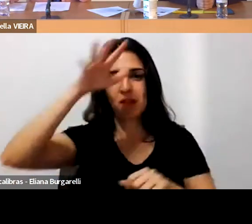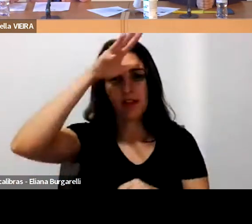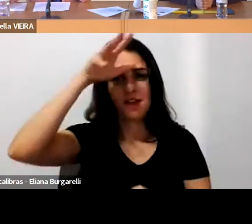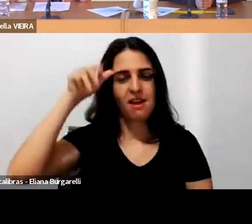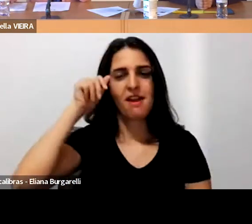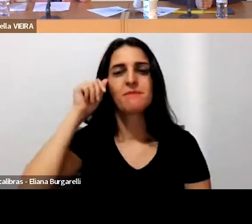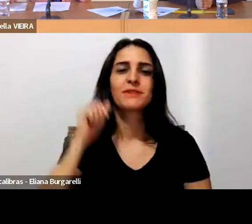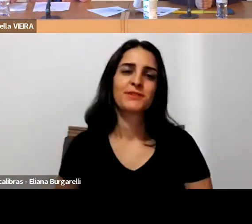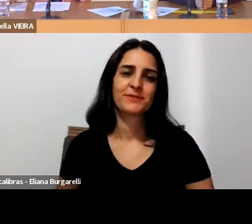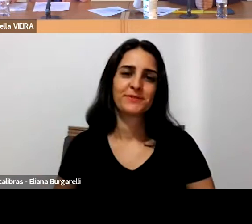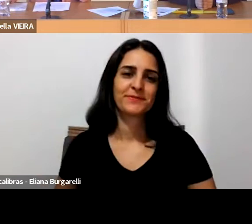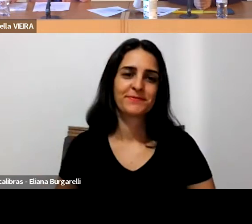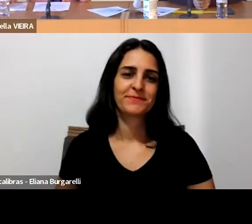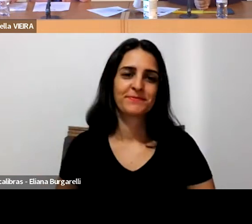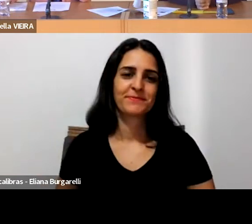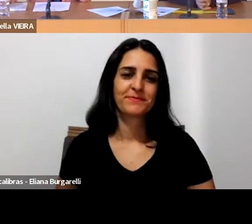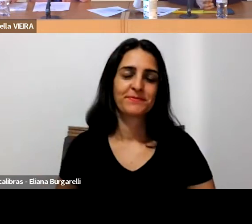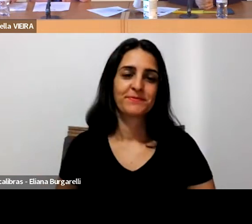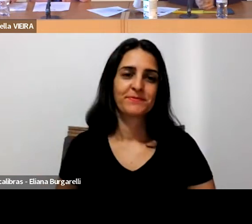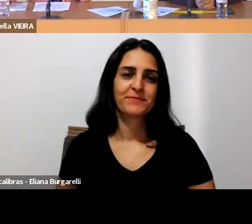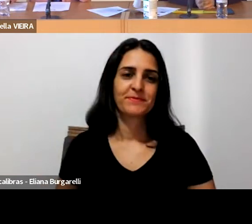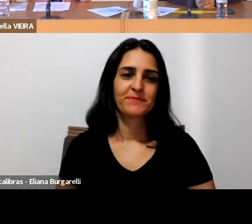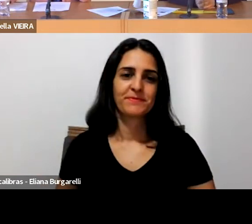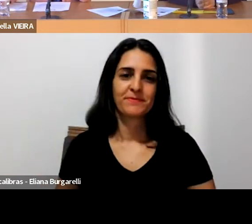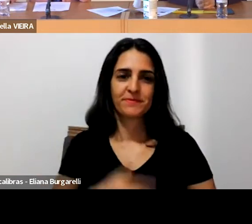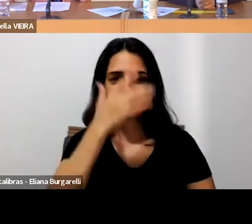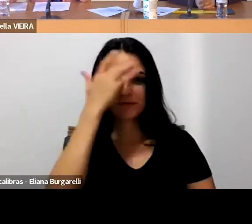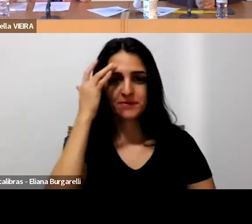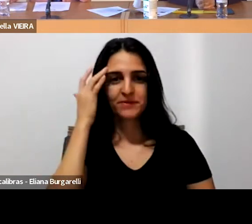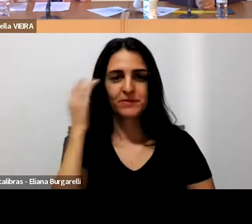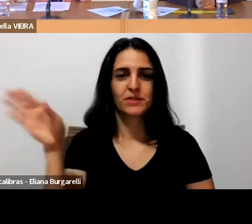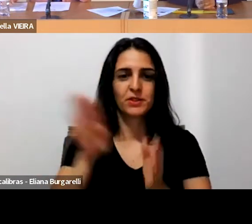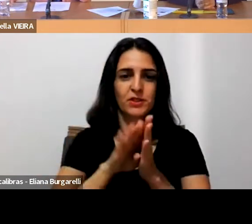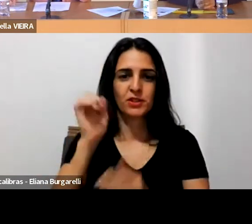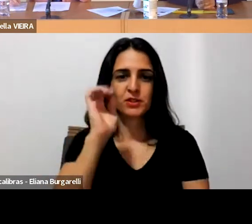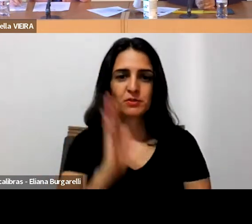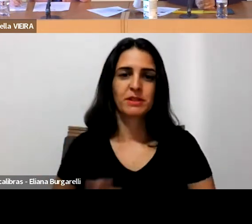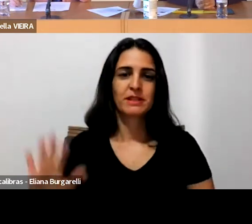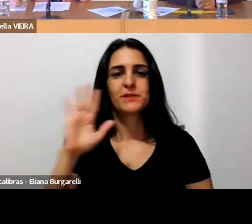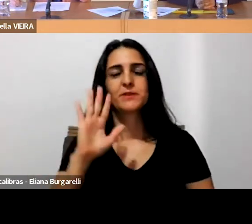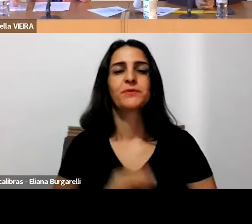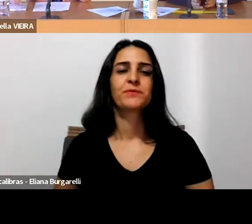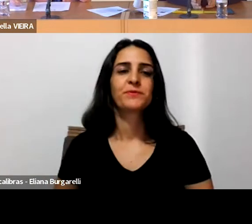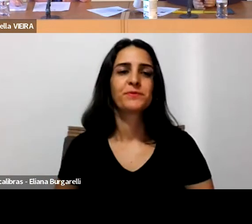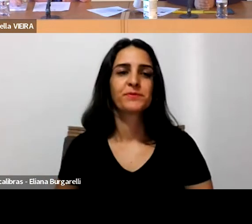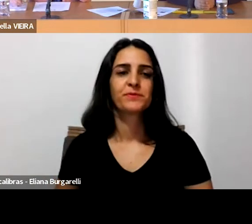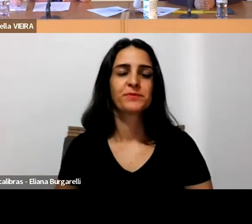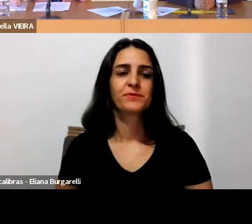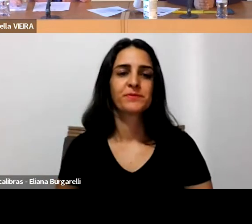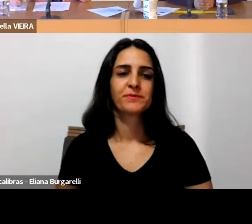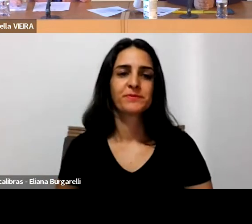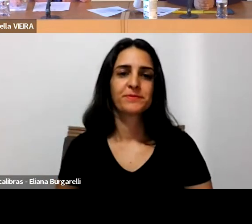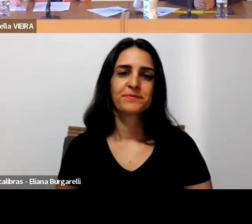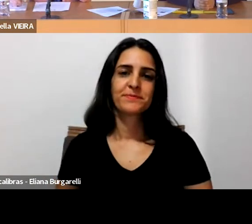Brésil. Enquanto as eleições estão chegando no Brasil. En fait, nous allons pouvoir, et c'est très intéressant, avoir